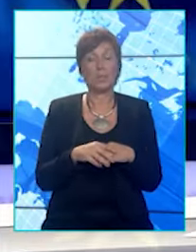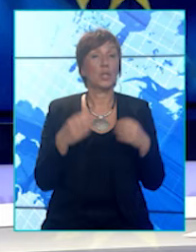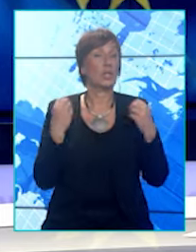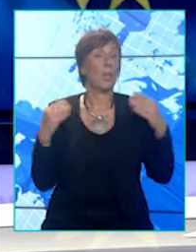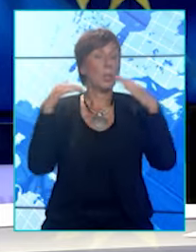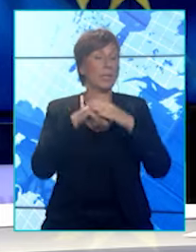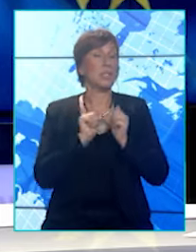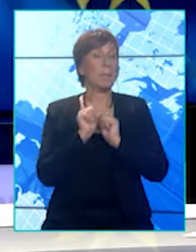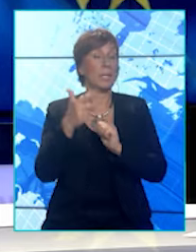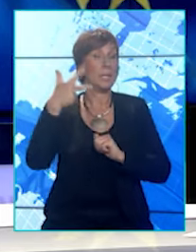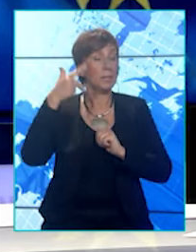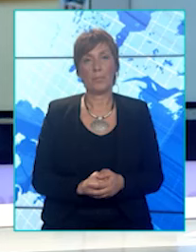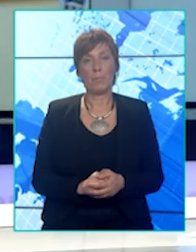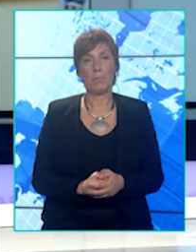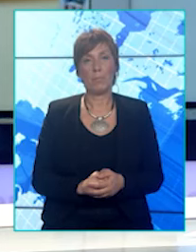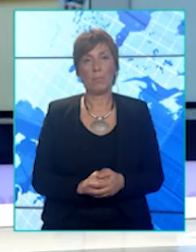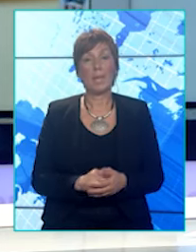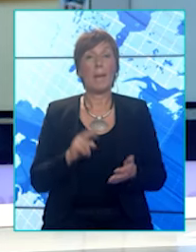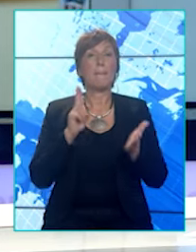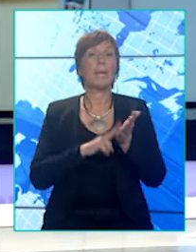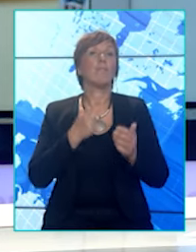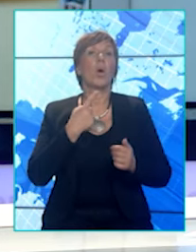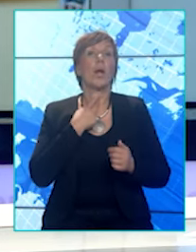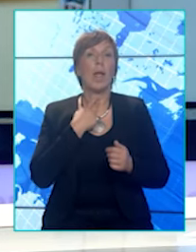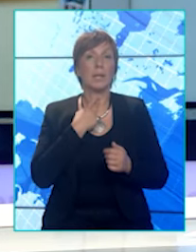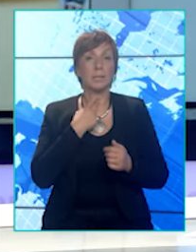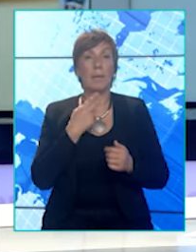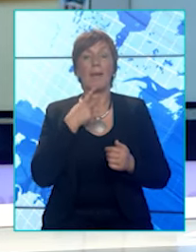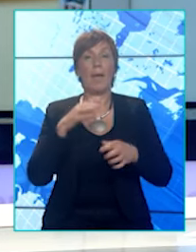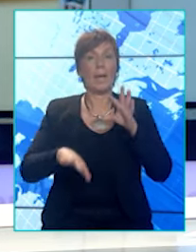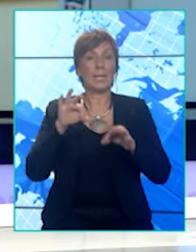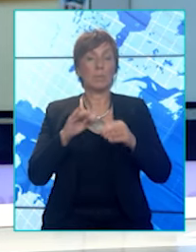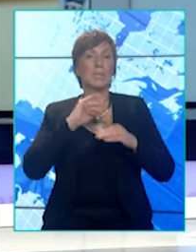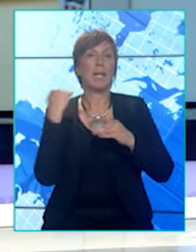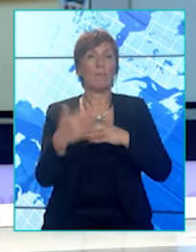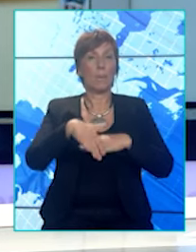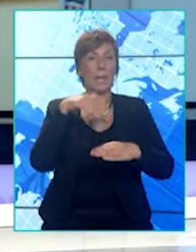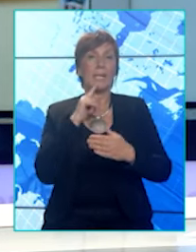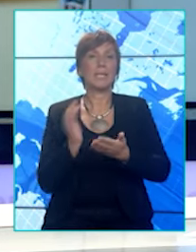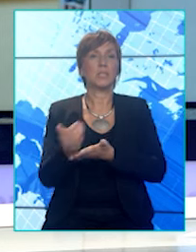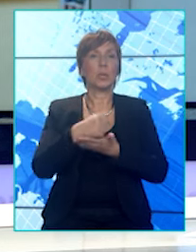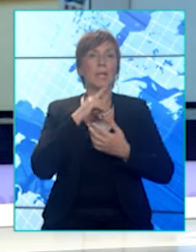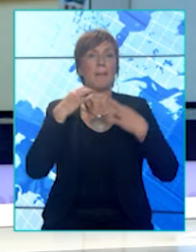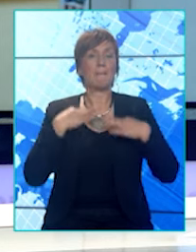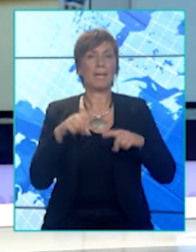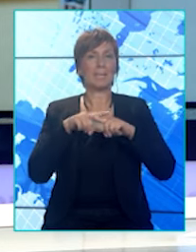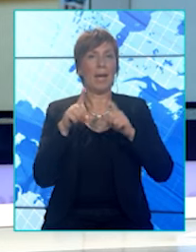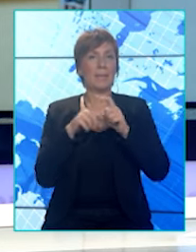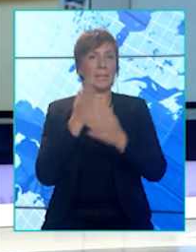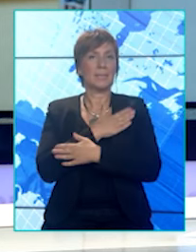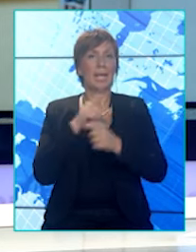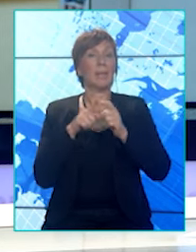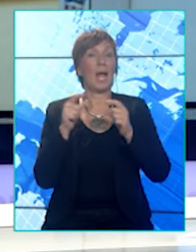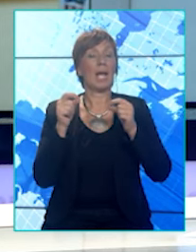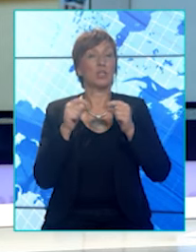Dobro večer, pratite Treći dnevnik. Pravo glasa na izborima za Evropski parlament iskoristio je i predsjednik HDZ-a BiH